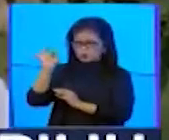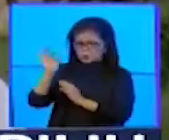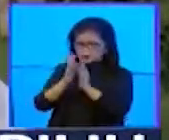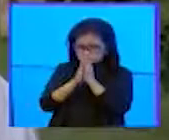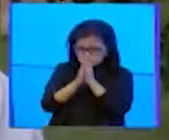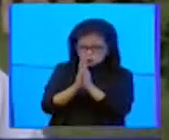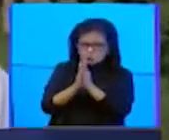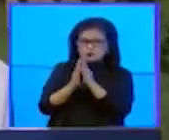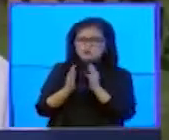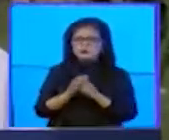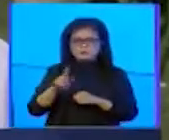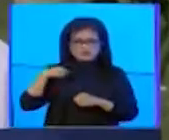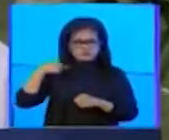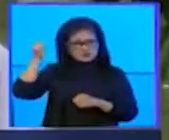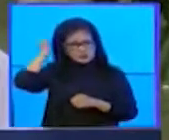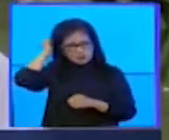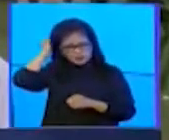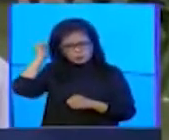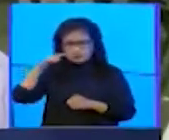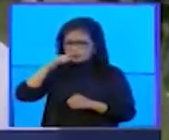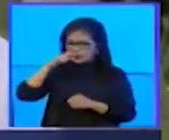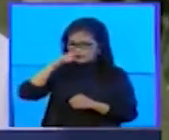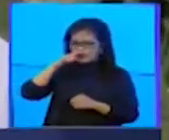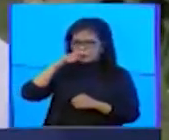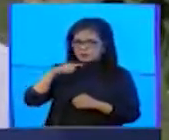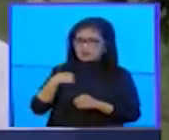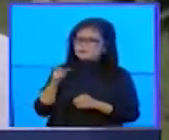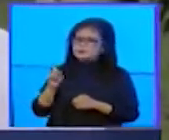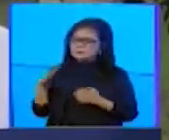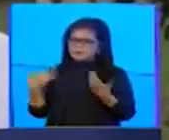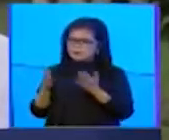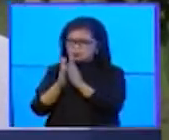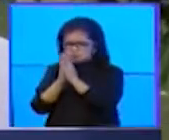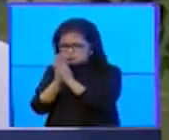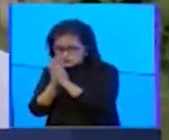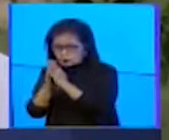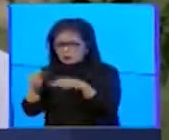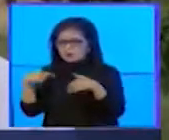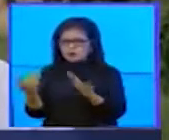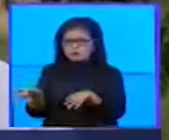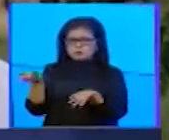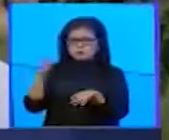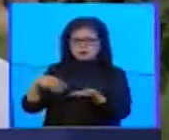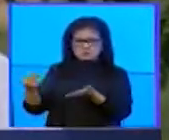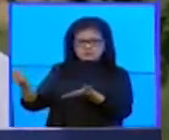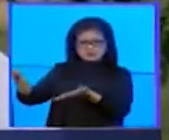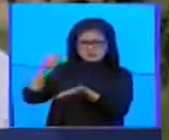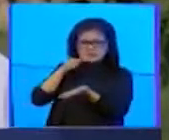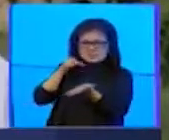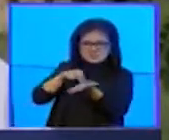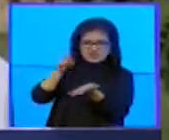kepada ibu sama abah saya. Karena buat saya, ridhonya orang tua itu adalah ridhonya Allah. Karena buat saya mulai